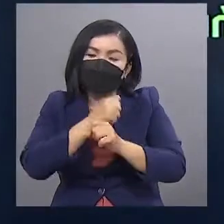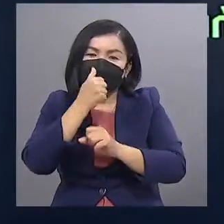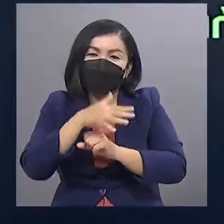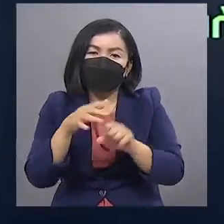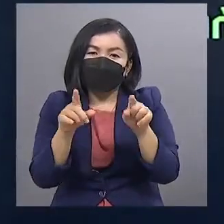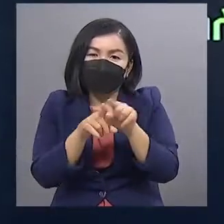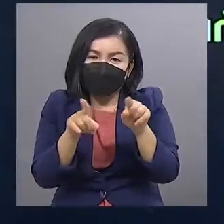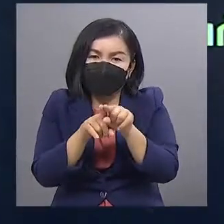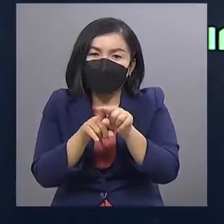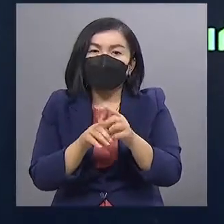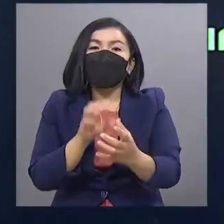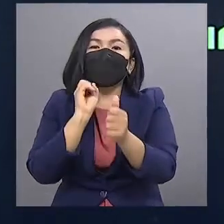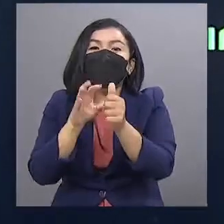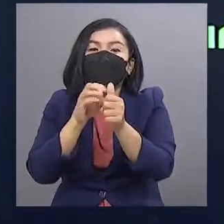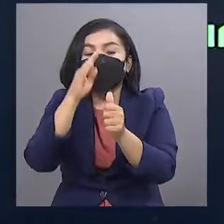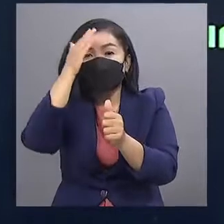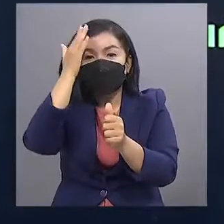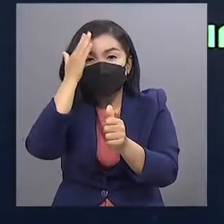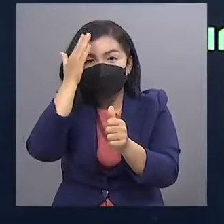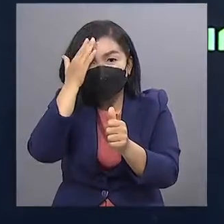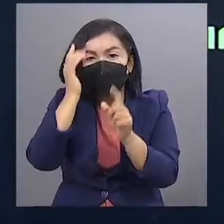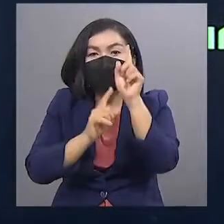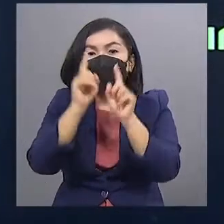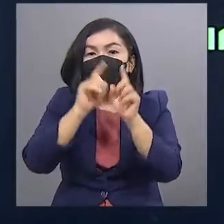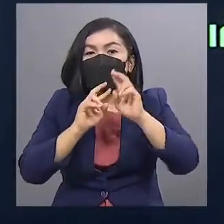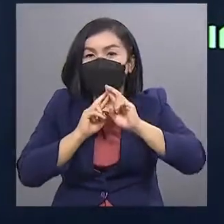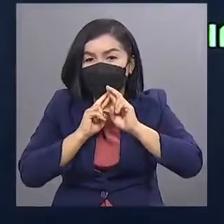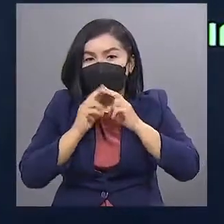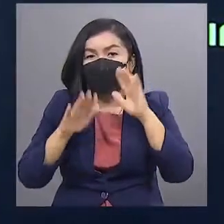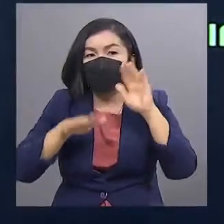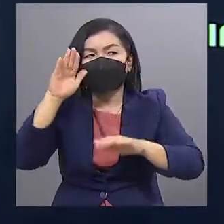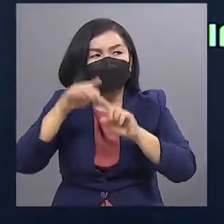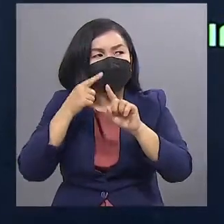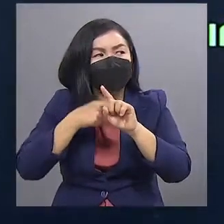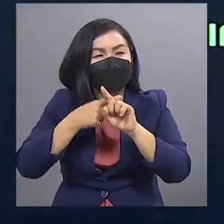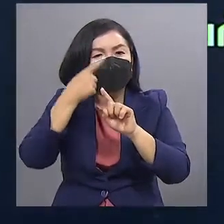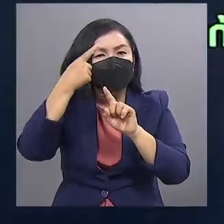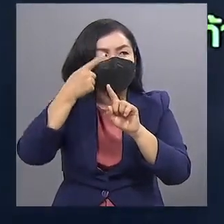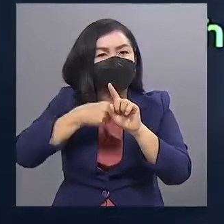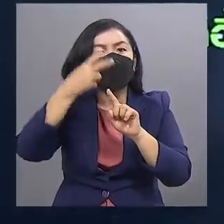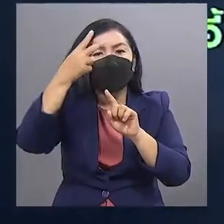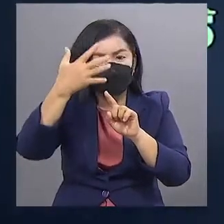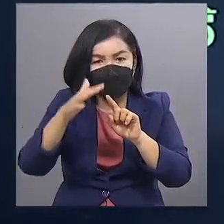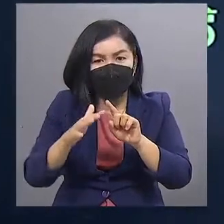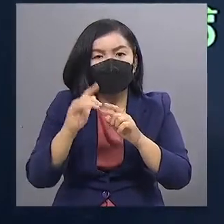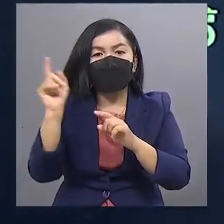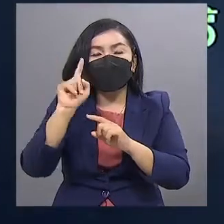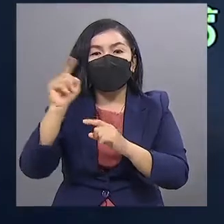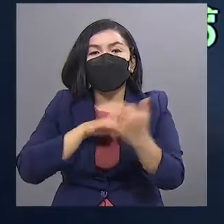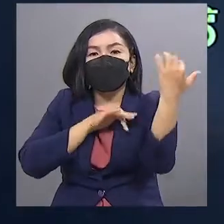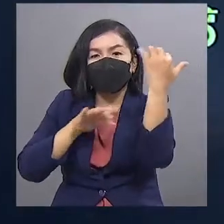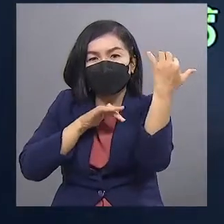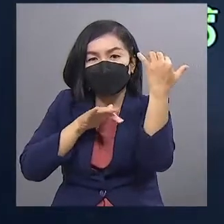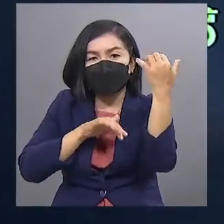เอามาฝากันๆ นะครับแต่กวาสองเดือนแล้วคร คผชมที่ทาง Comcovid19 เขามีจำนวน